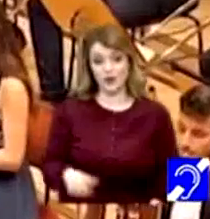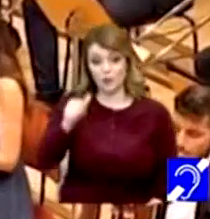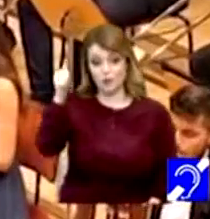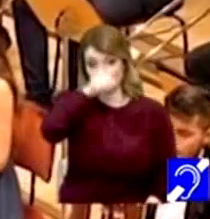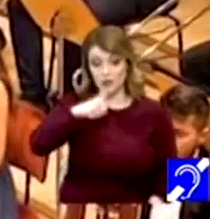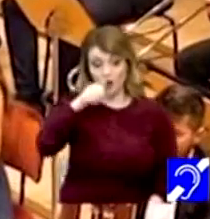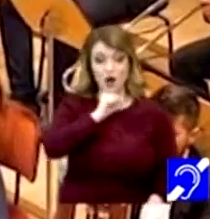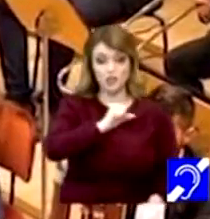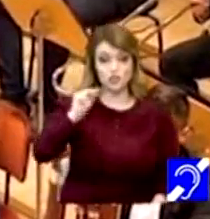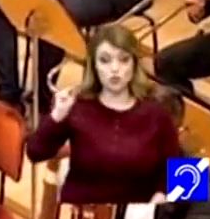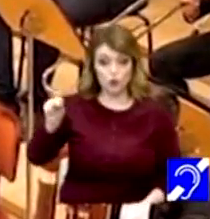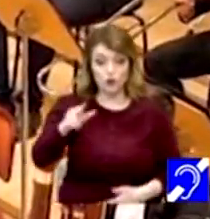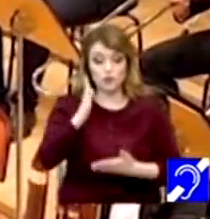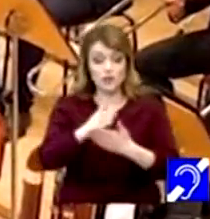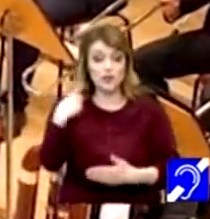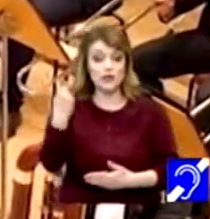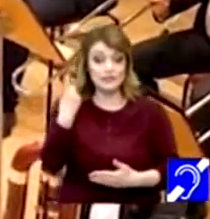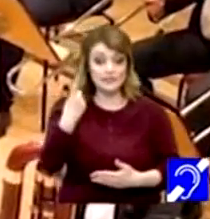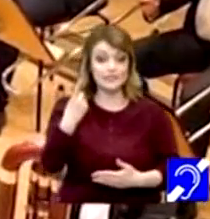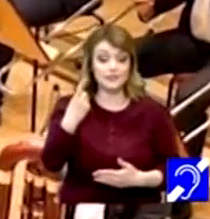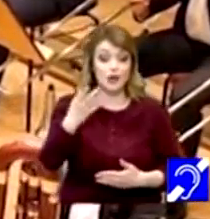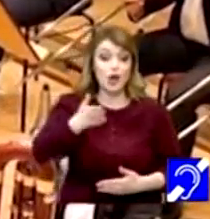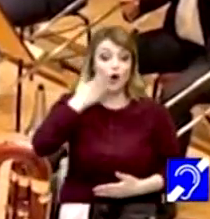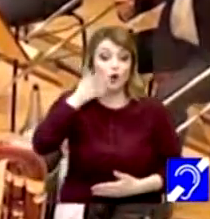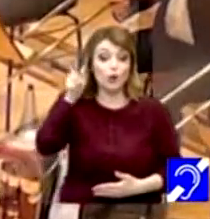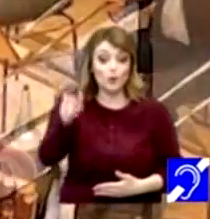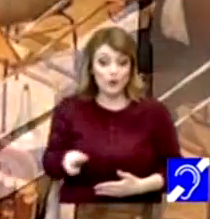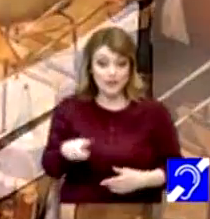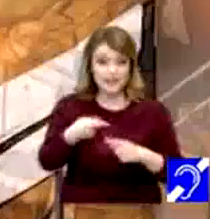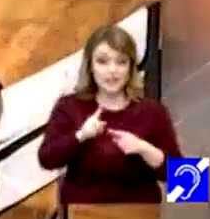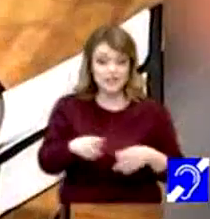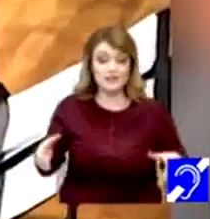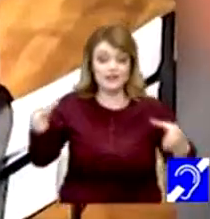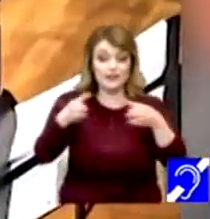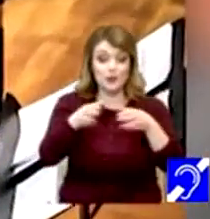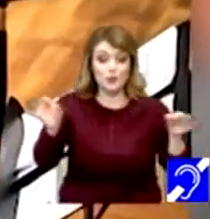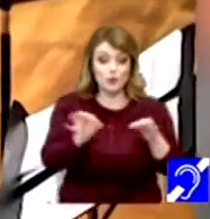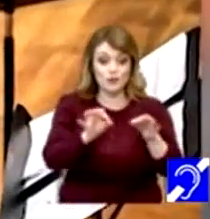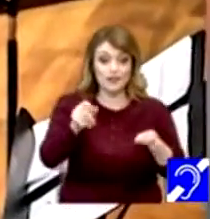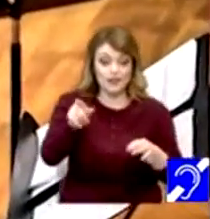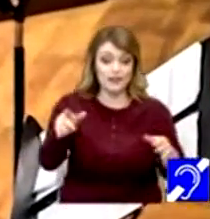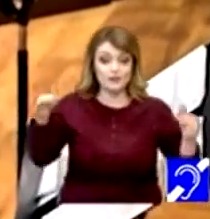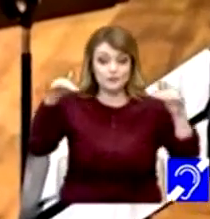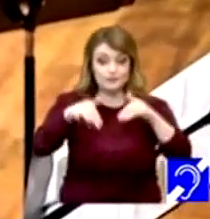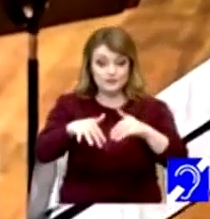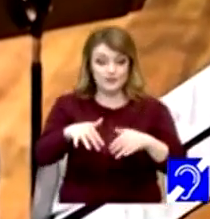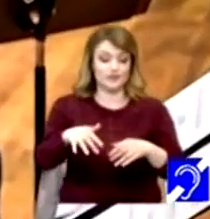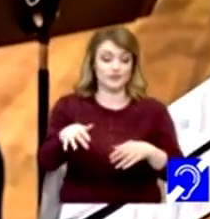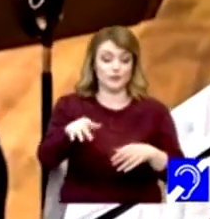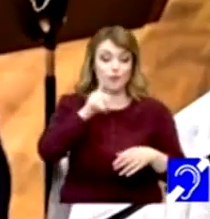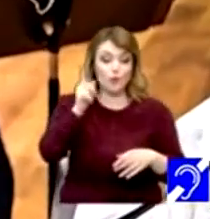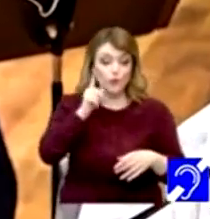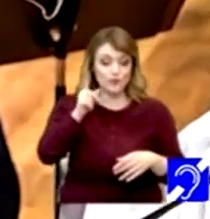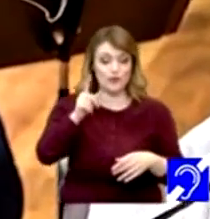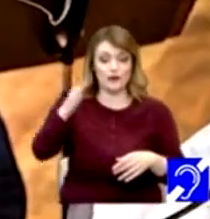Anul trecut, Andrieș Cigul a devenit singurul român din Orchestra de Tineret a Uniunii Europene. Aceasta reunește tineri muzicieni